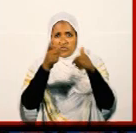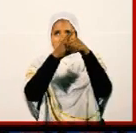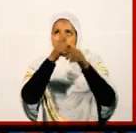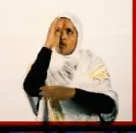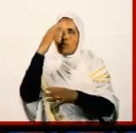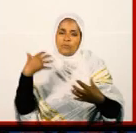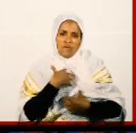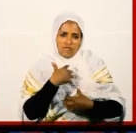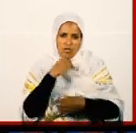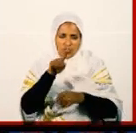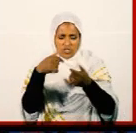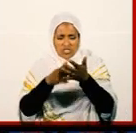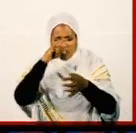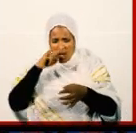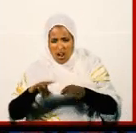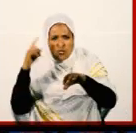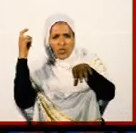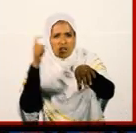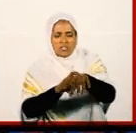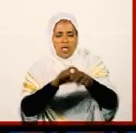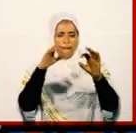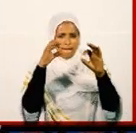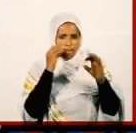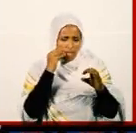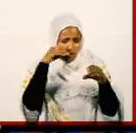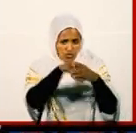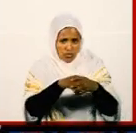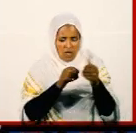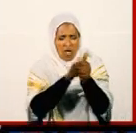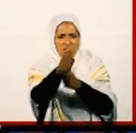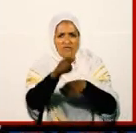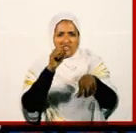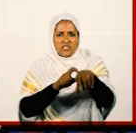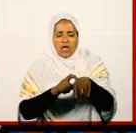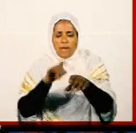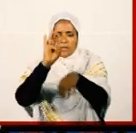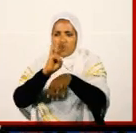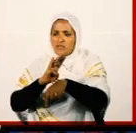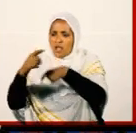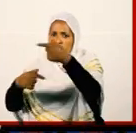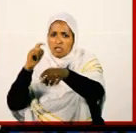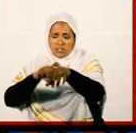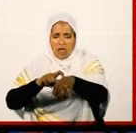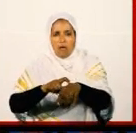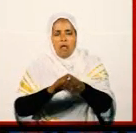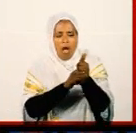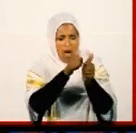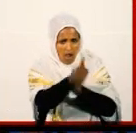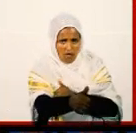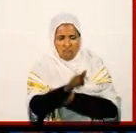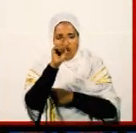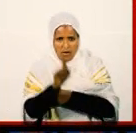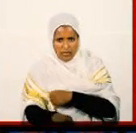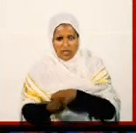እግዚአብሔርን መፍራት ነውና ስለዚህ ህፃናት ሁል ጊዜ በቤታቸው ከሚያሳልፉበት ጊዜ ይልቅ በቤተ ክርስቲያን ሄደው ጊዜያቸው